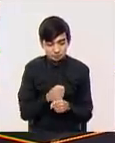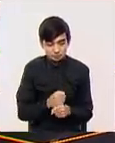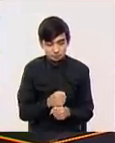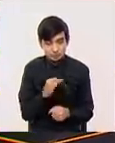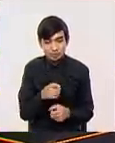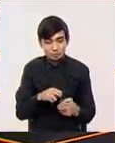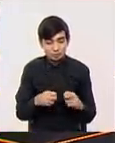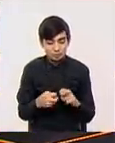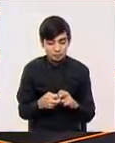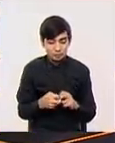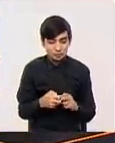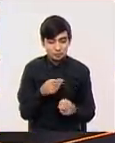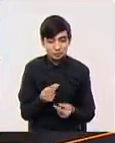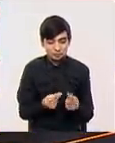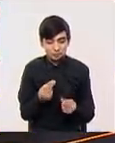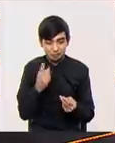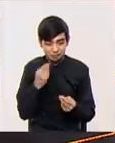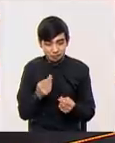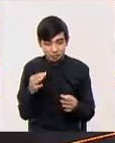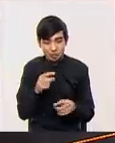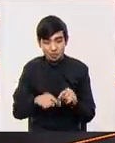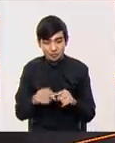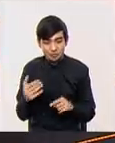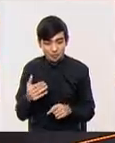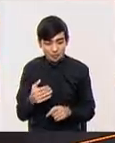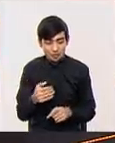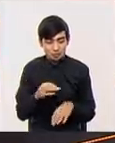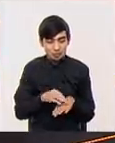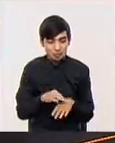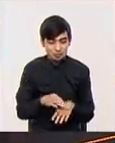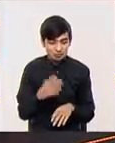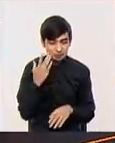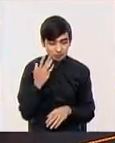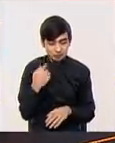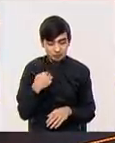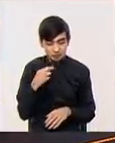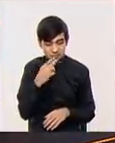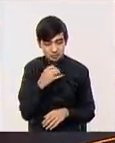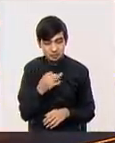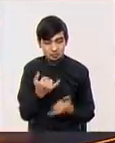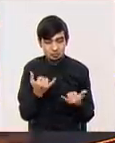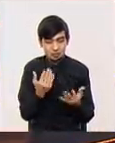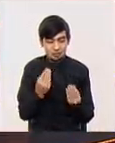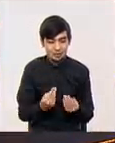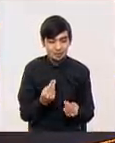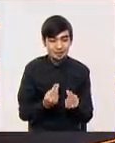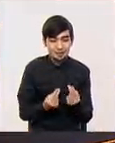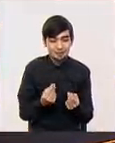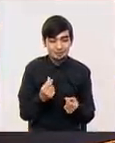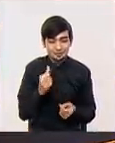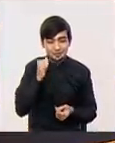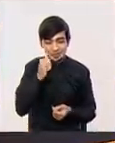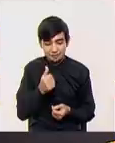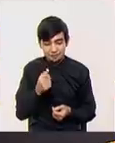бұл мәселе тек сол ойын құмарлардың жақындарының ғана жарасы деп ойласақ қателесеміз. Себебі бүгінгі ойын құмардың